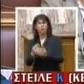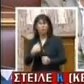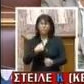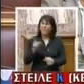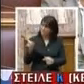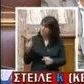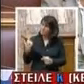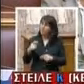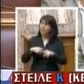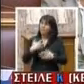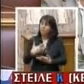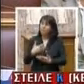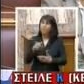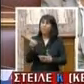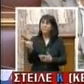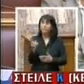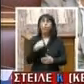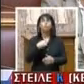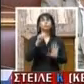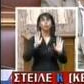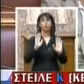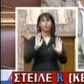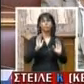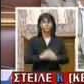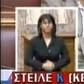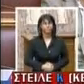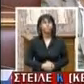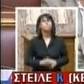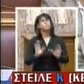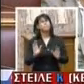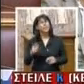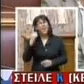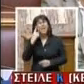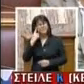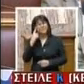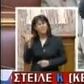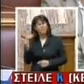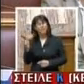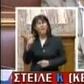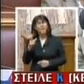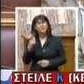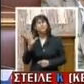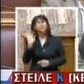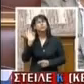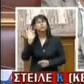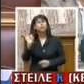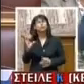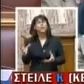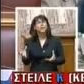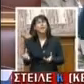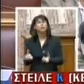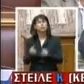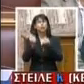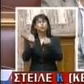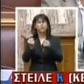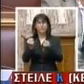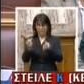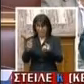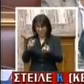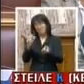Κύριε Πρωθυπουργέ, έχετε καταλάβει ότι για αυτούς που πάτε να σώσετε με το μνημόνιο που εφαρμόζατε, τους έχετε